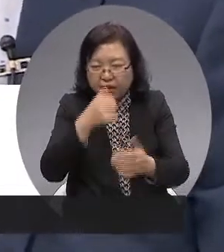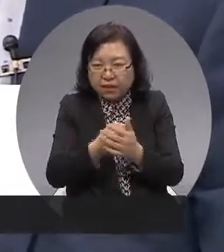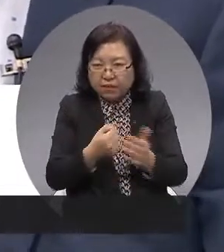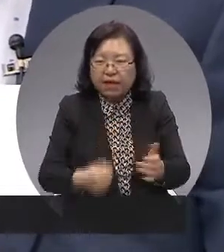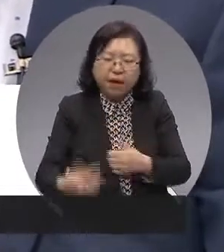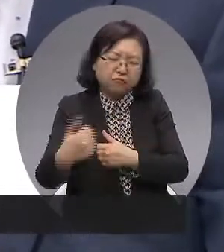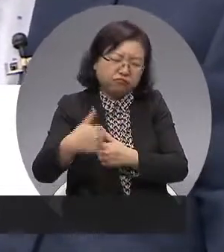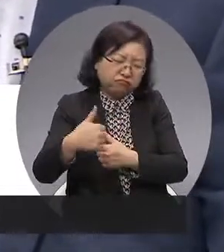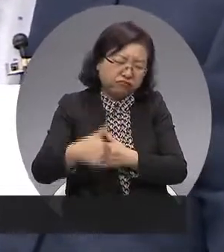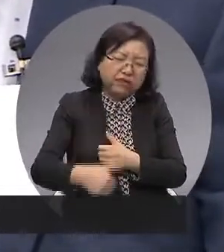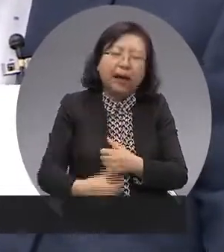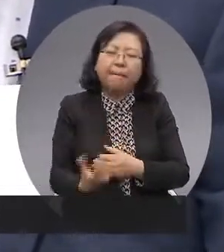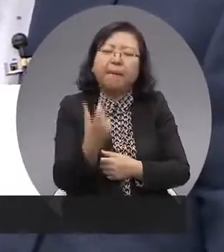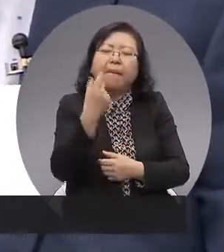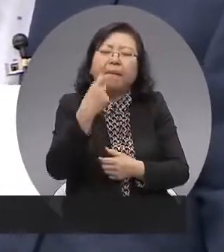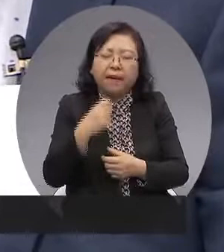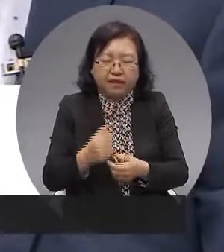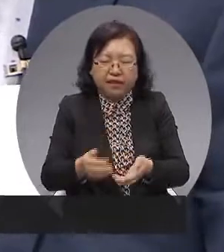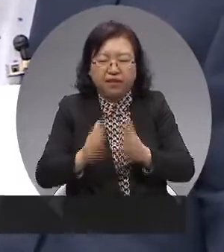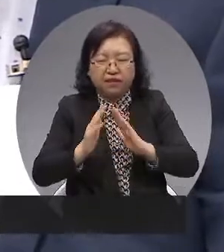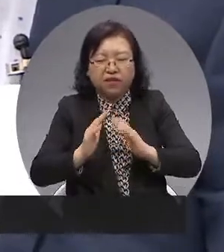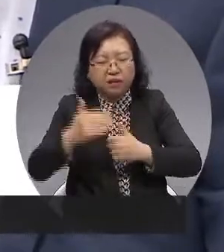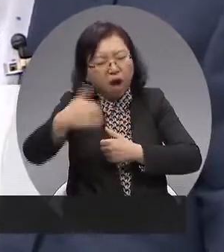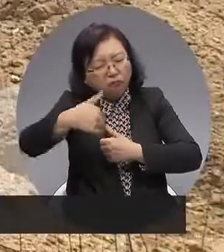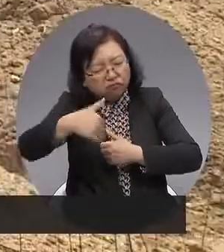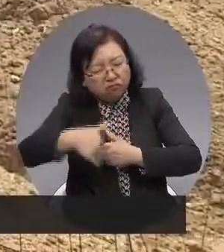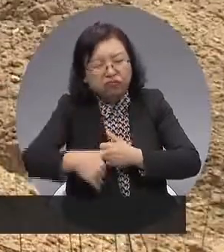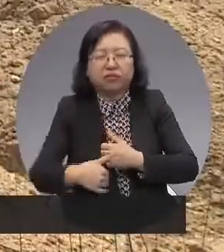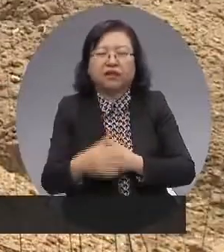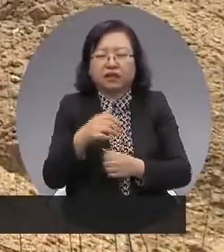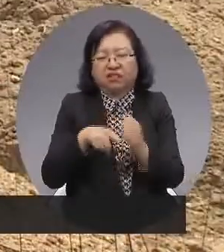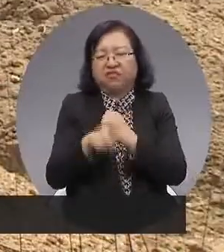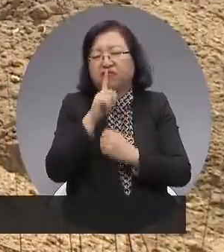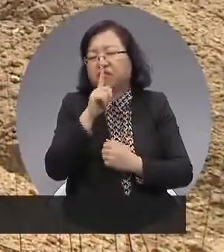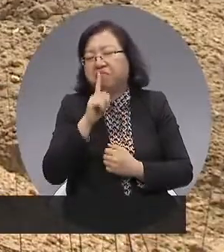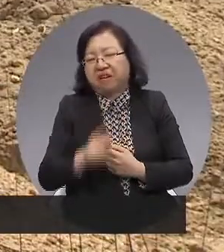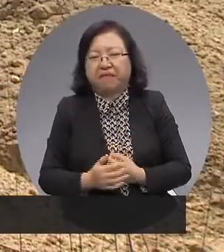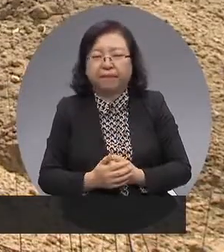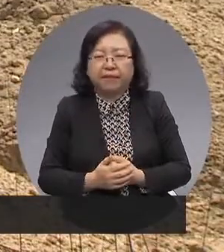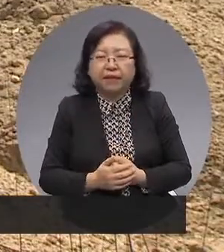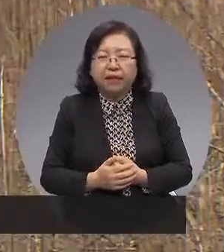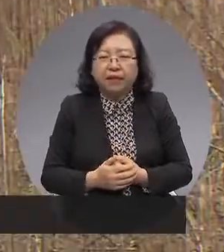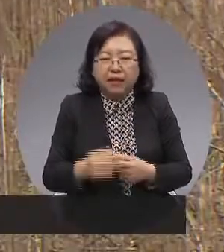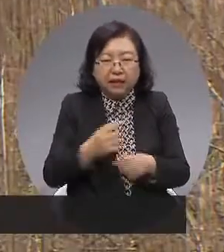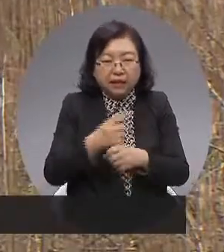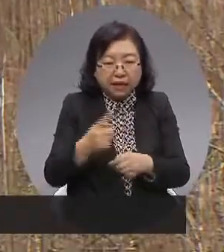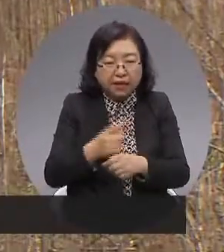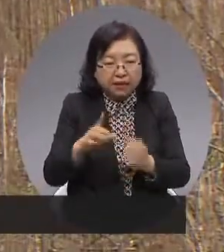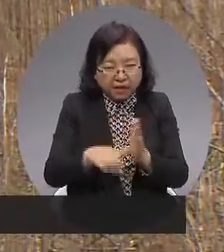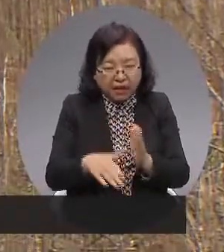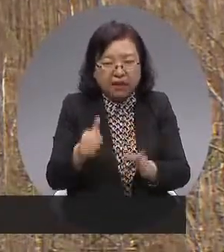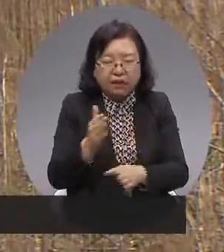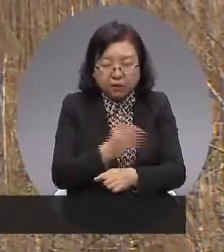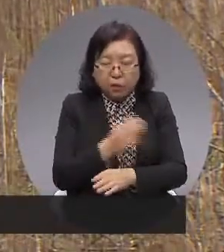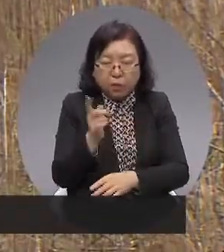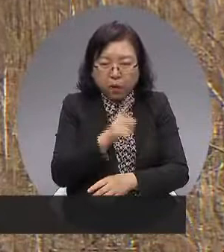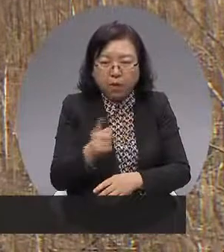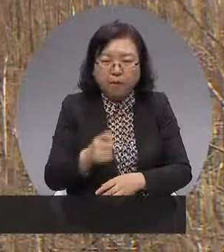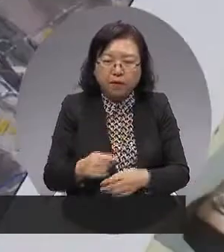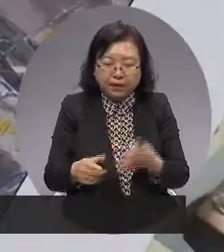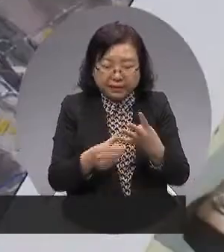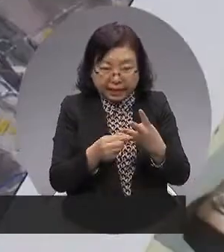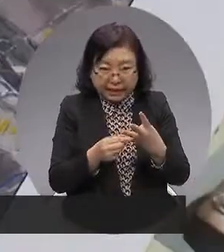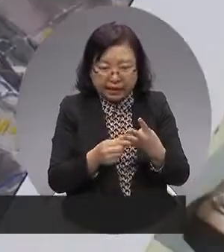흙바닥 맨땅이라서라도 우리가 야구를 할 수 있게끔 해달라. 청주시는 내년쯤 야구장 옆에 4단계 배드민턴